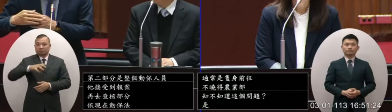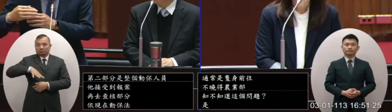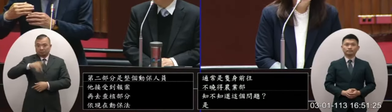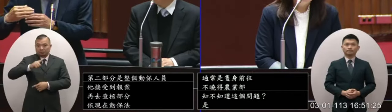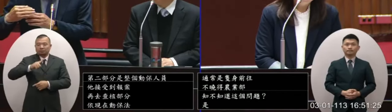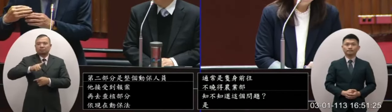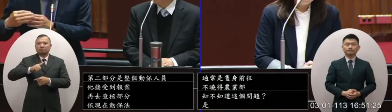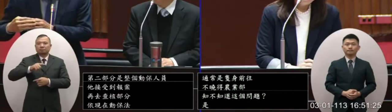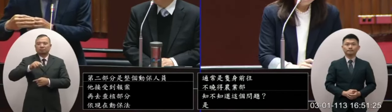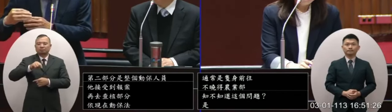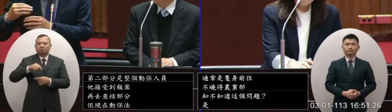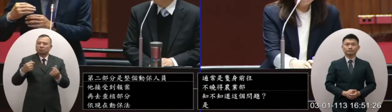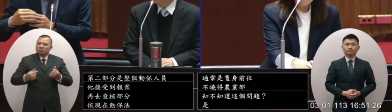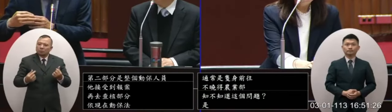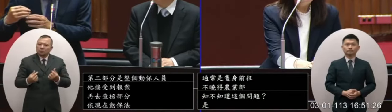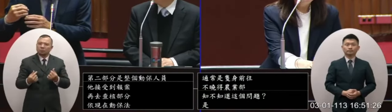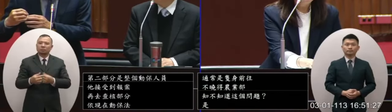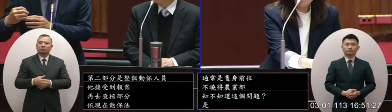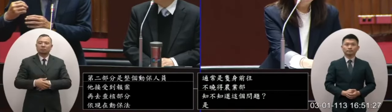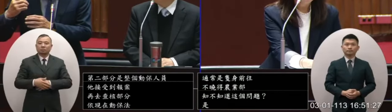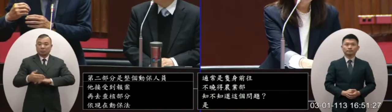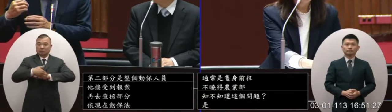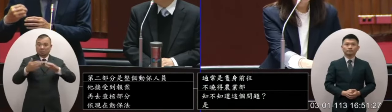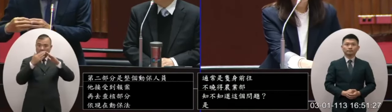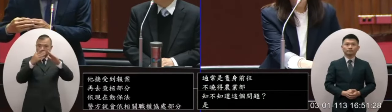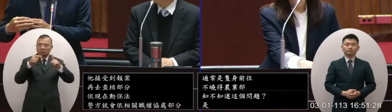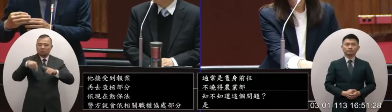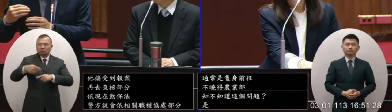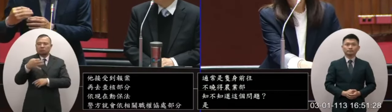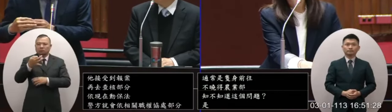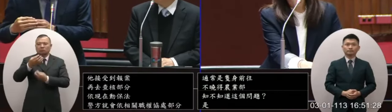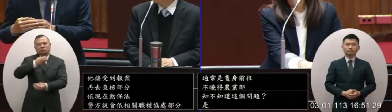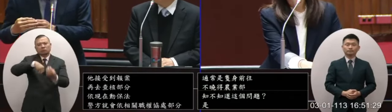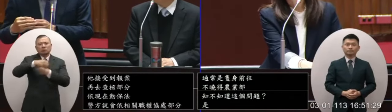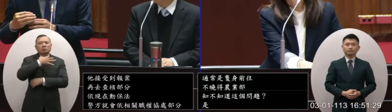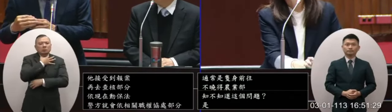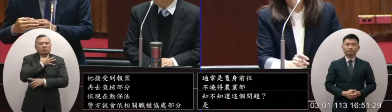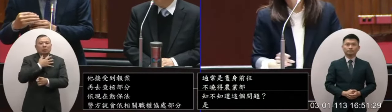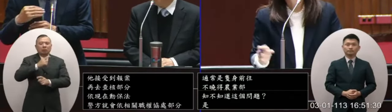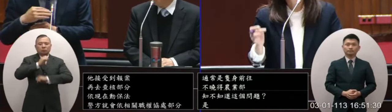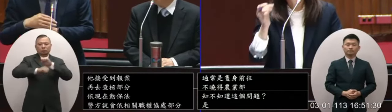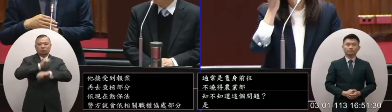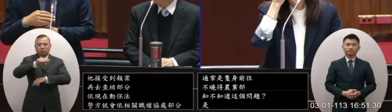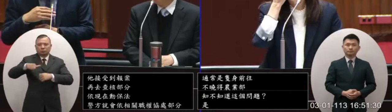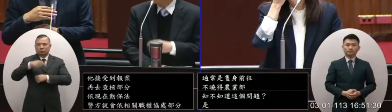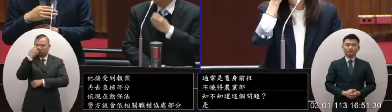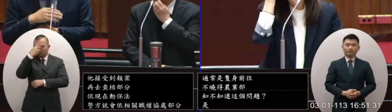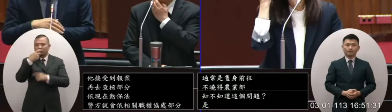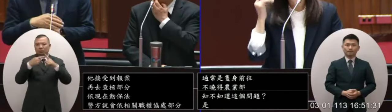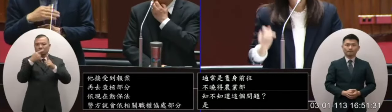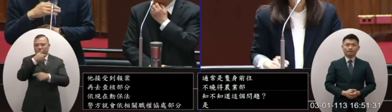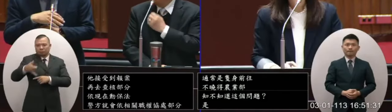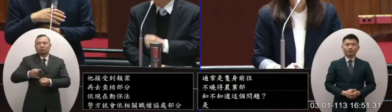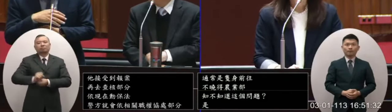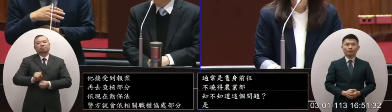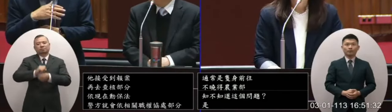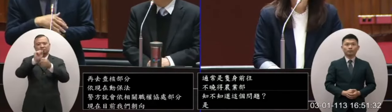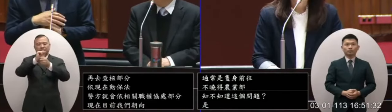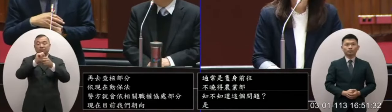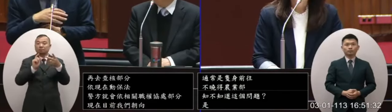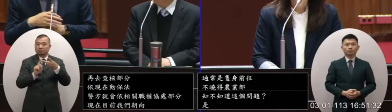些财力比较弱的这些县市本身的动保检查人员。第二个部分就是我们跟县那个市府那